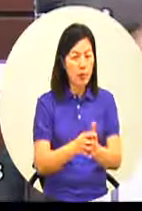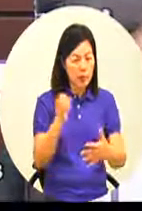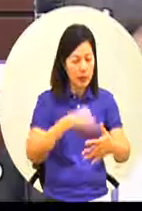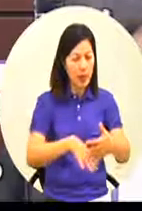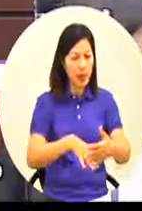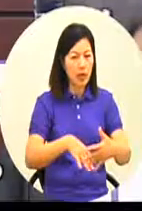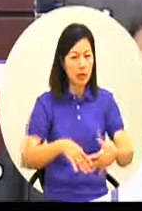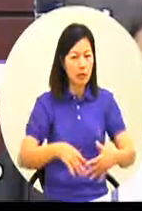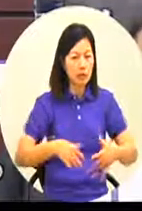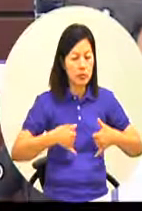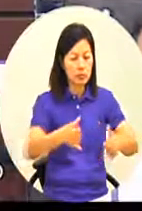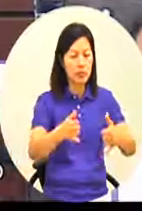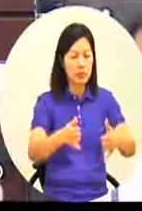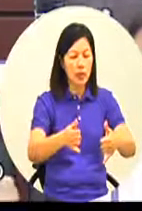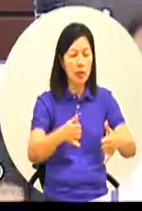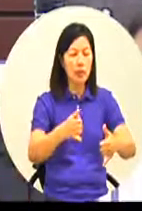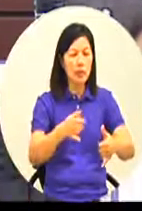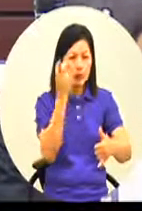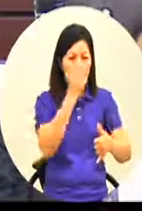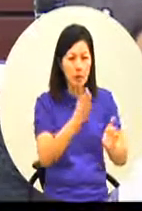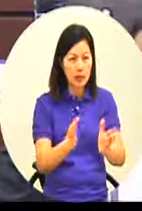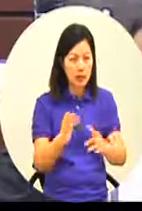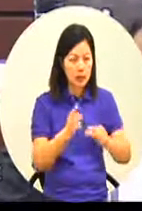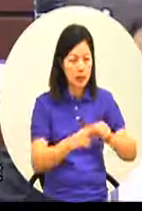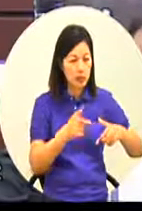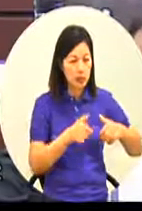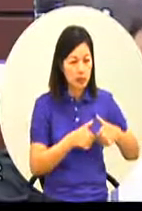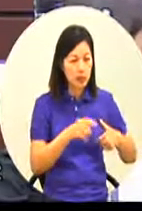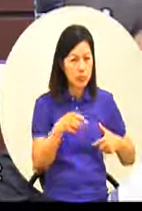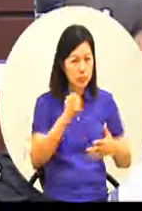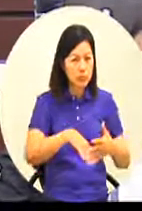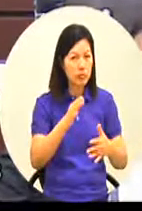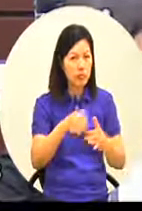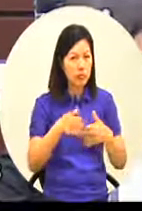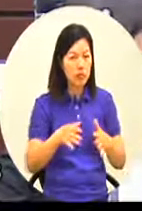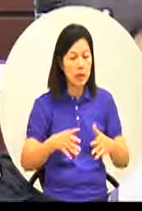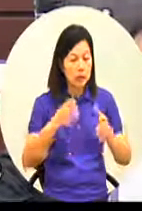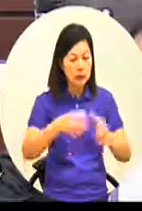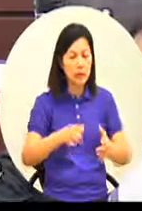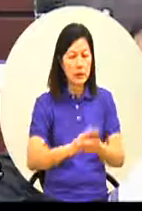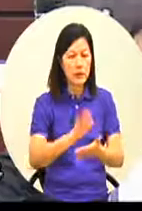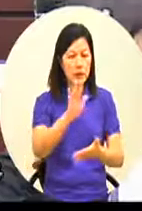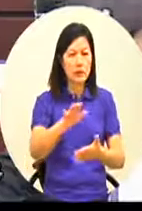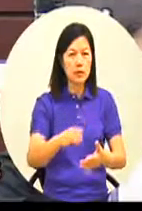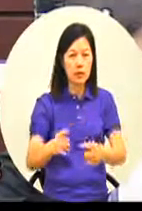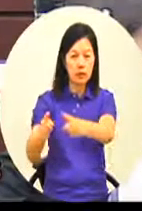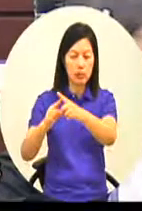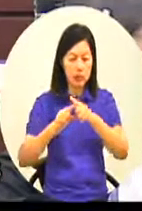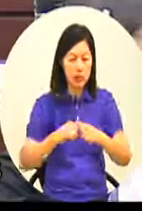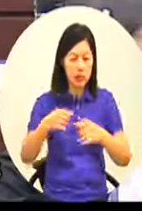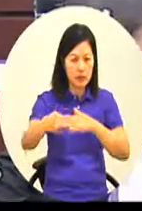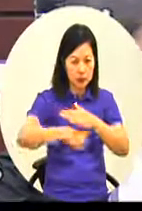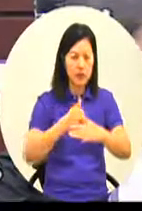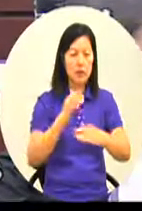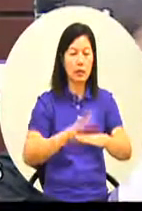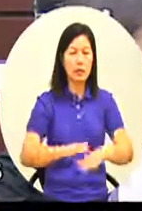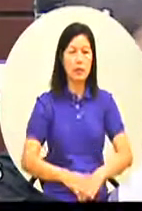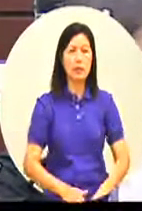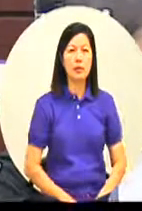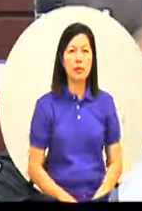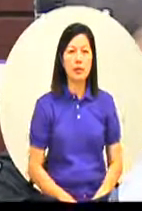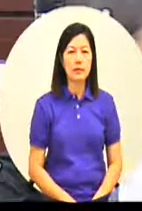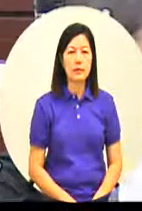其实我们的也跟他们检讨过，只要我们成立之后他们的人也会进来， 等于是说，不